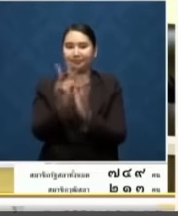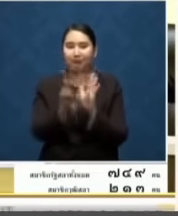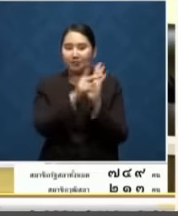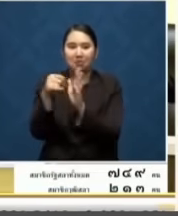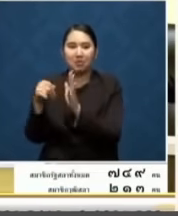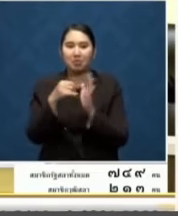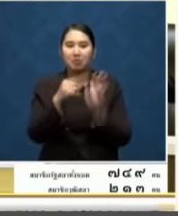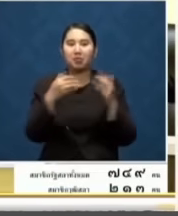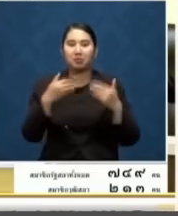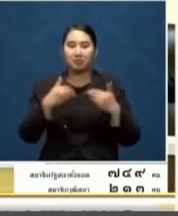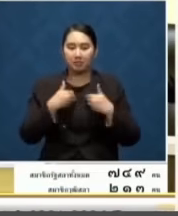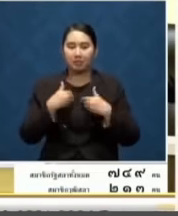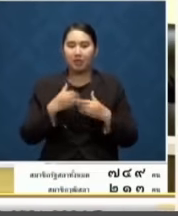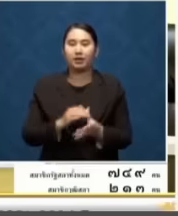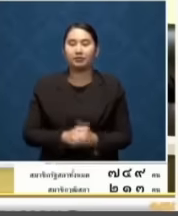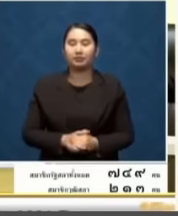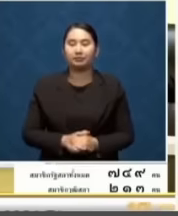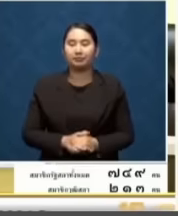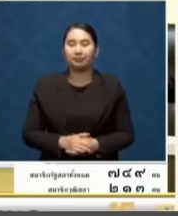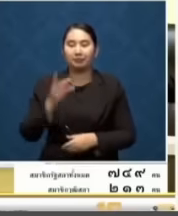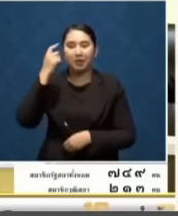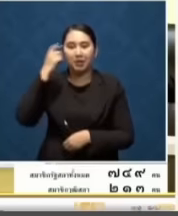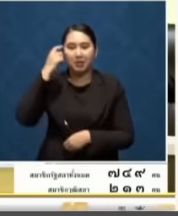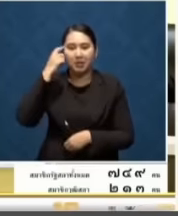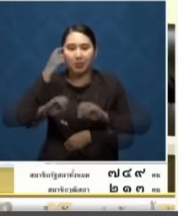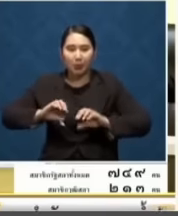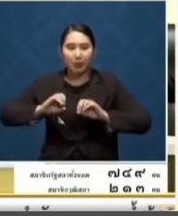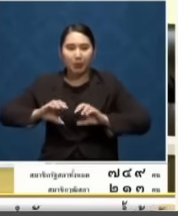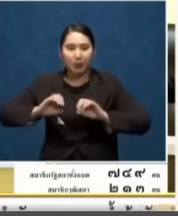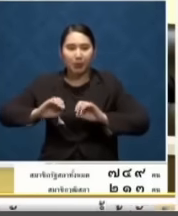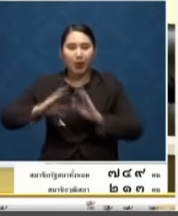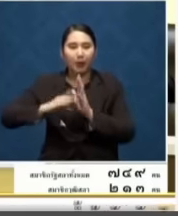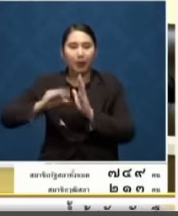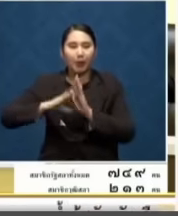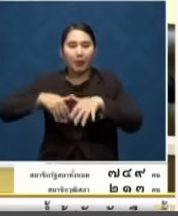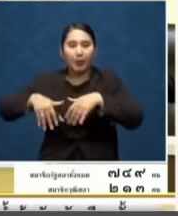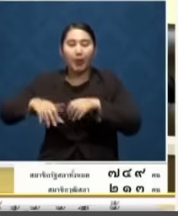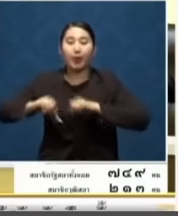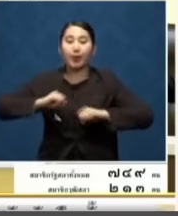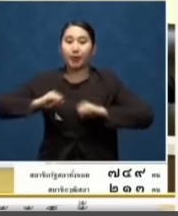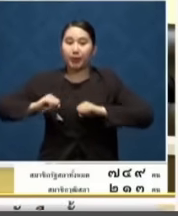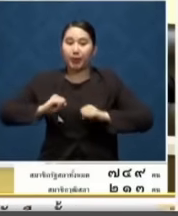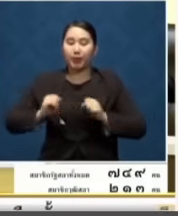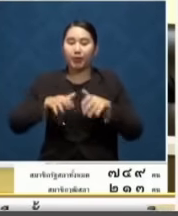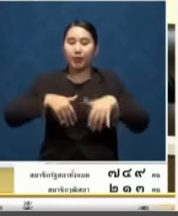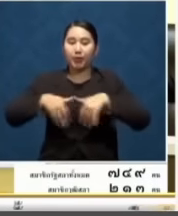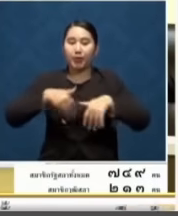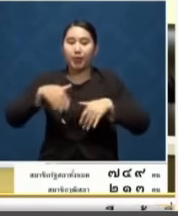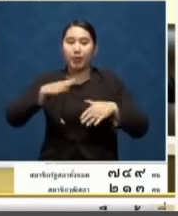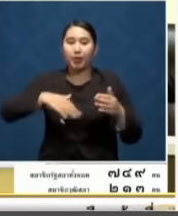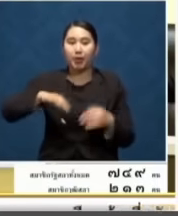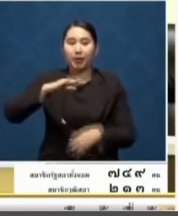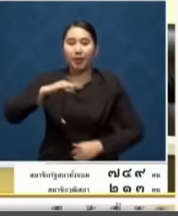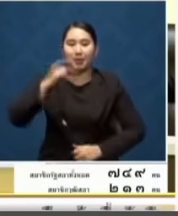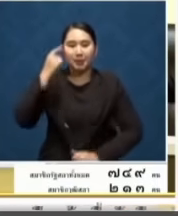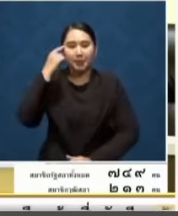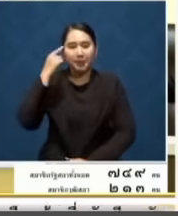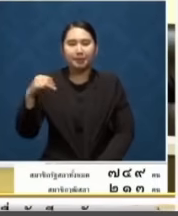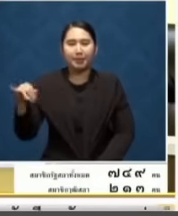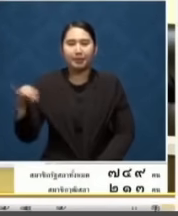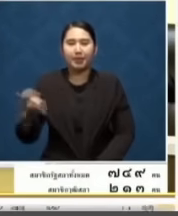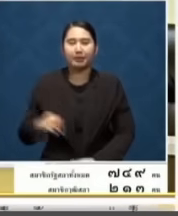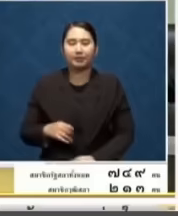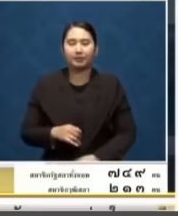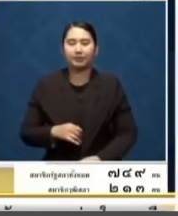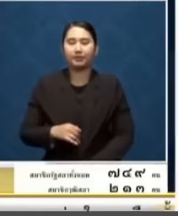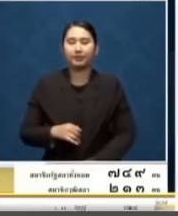ายสร้างเสรีภาพแนวคิดให้เยาวชนเด็กเยาวชนประชาชนทั่วไปแนวทางที่ผิดมี